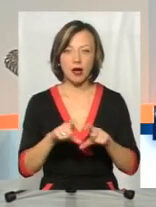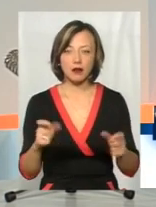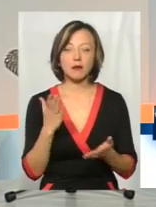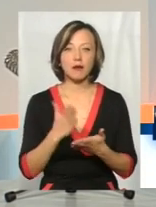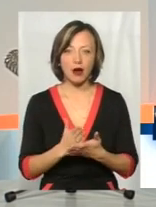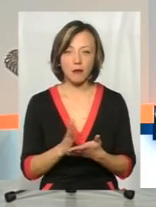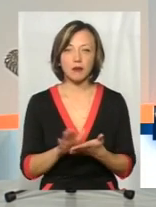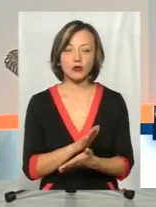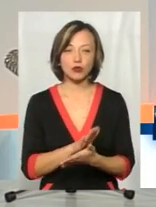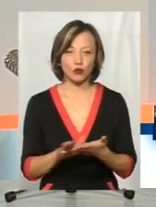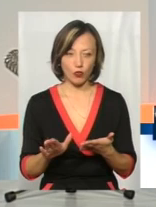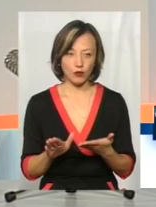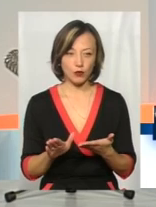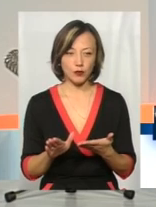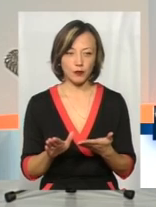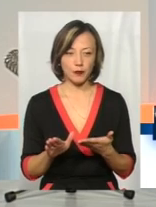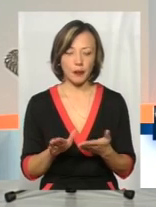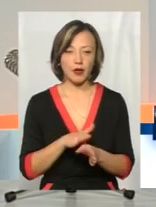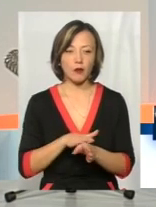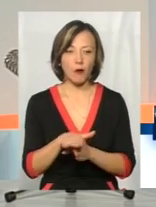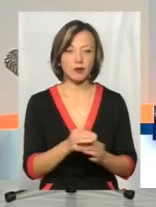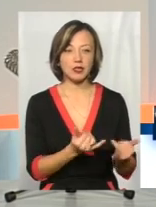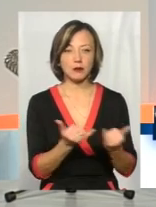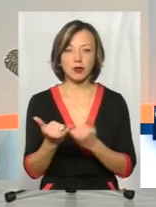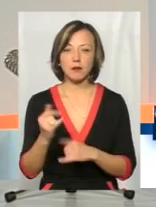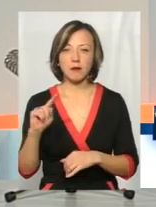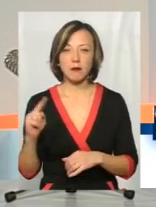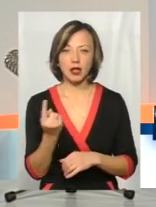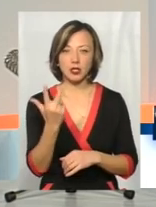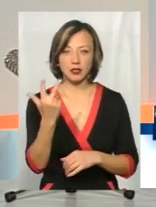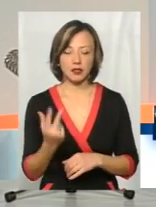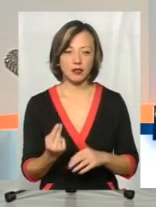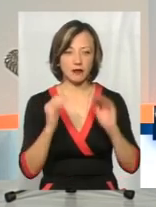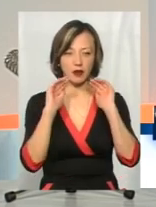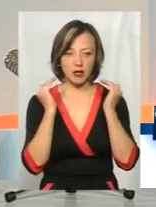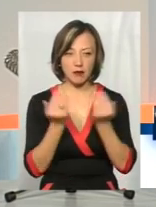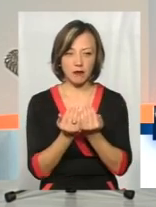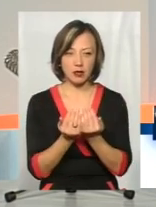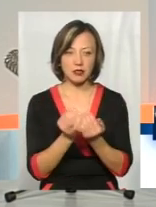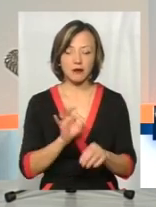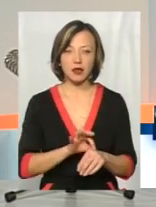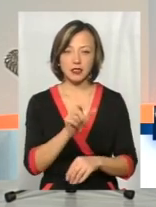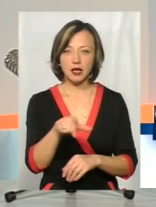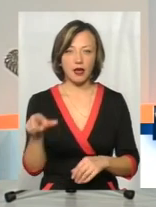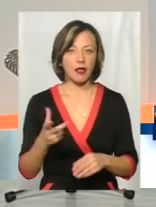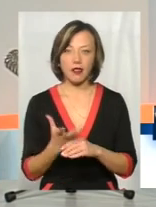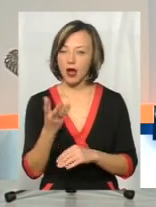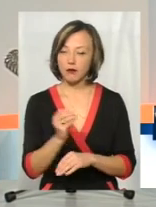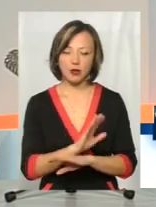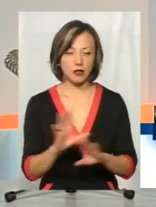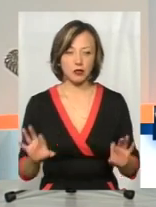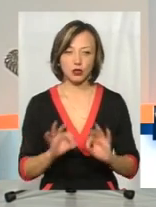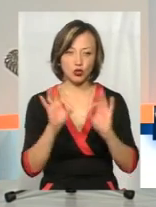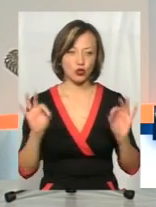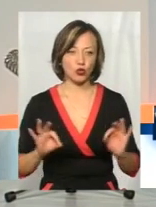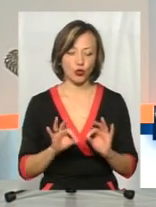маємо безкоштовне, тобто повне забезпечення перших 3 днів в реанімації пацієнтів, тобто вони не платять нічого.